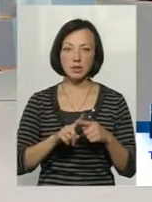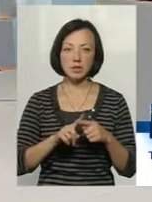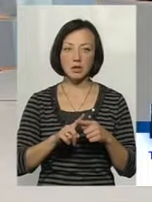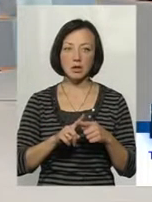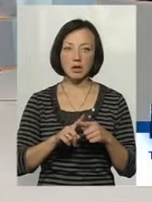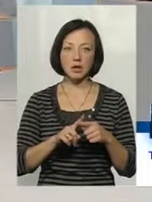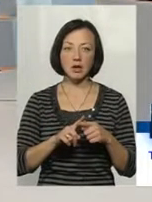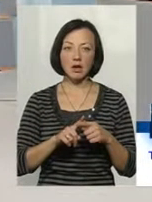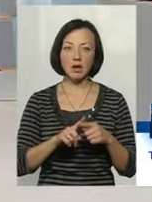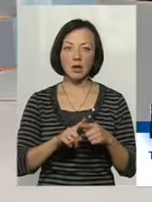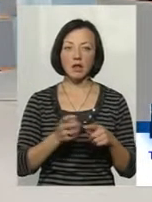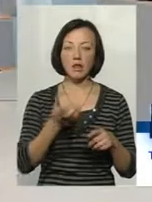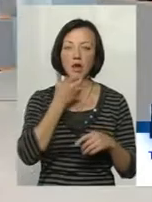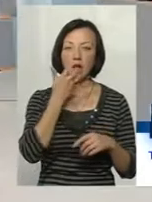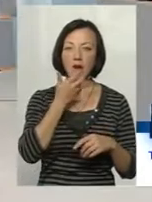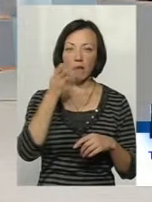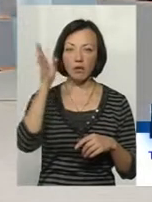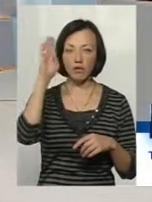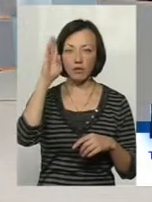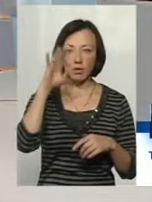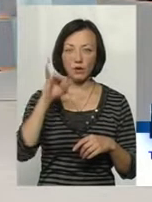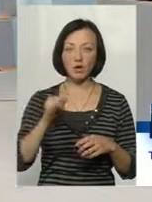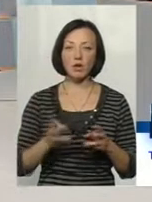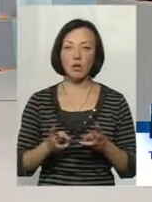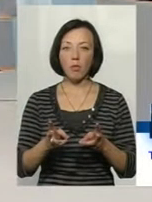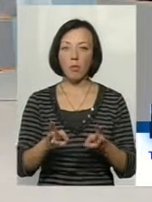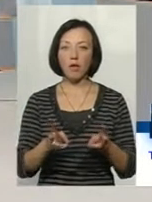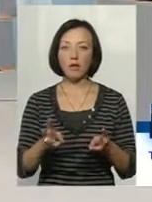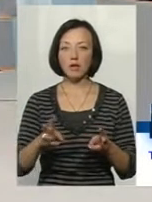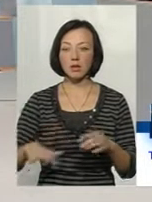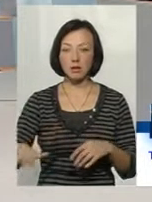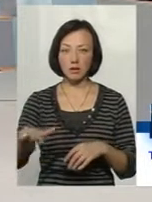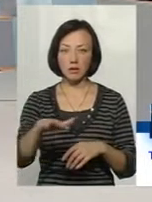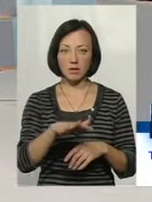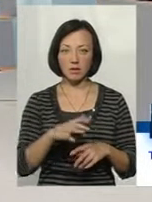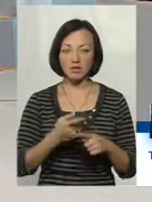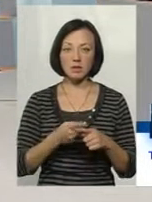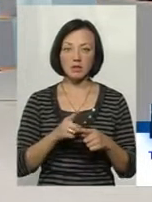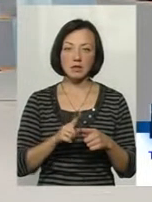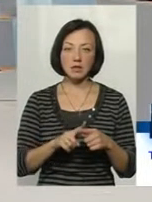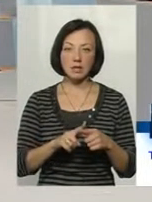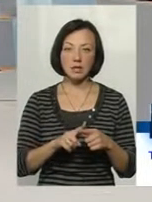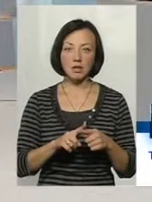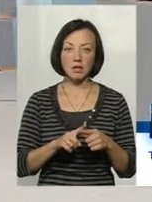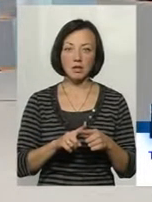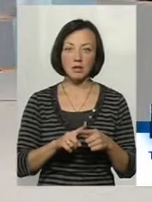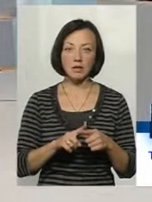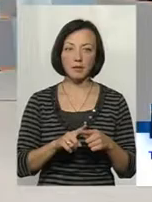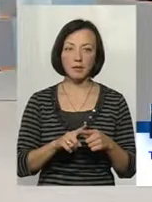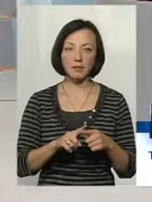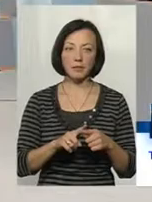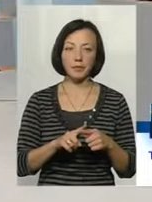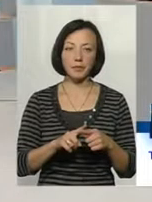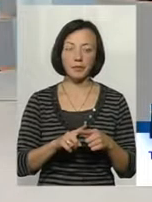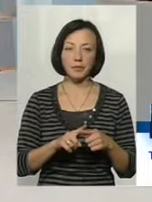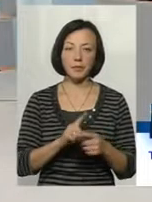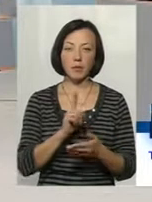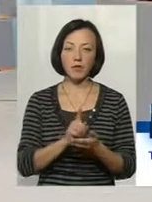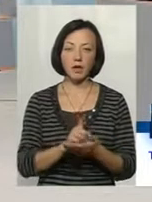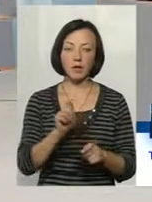котли, які і нагрівають гарячу воду, і на опалення використовуються. Це проточні газові водонагрівачі,